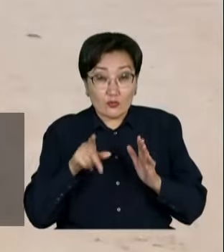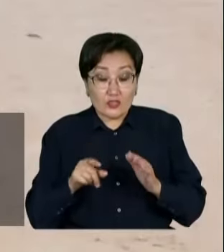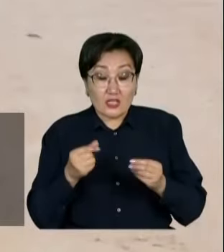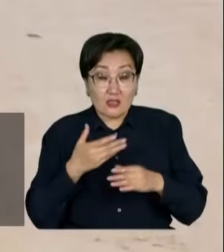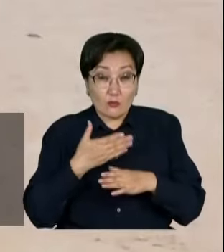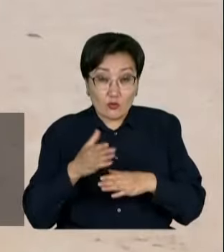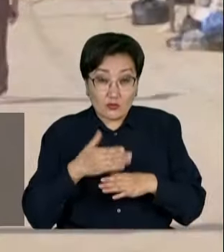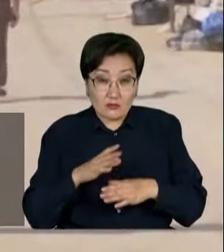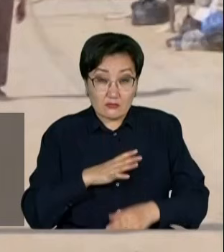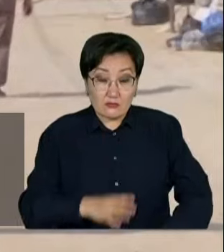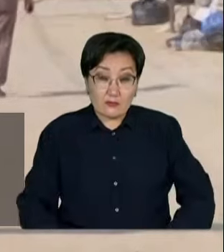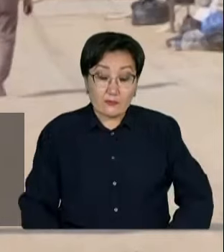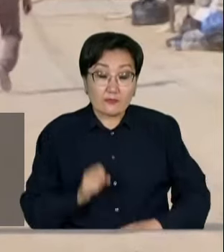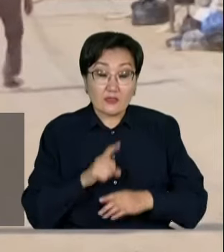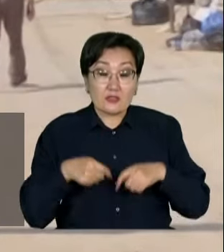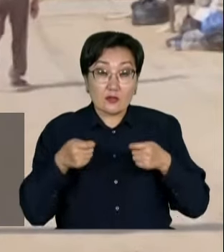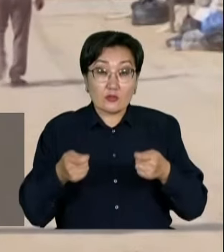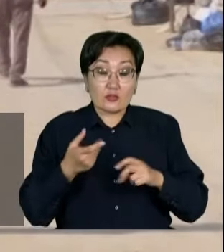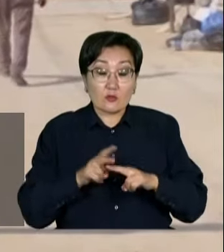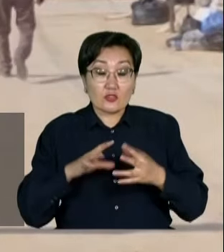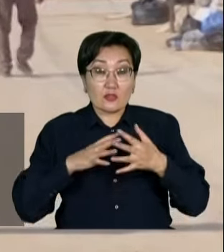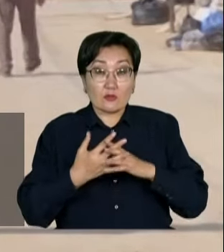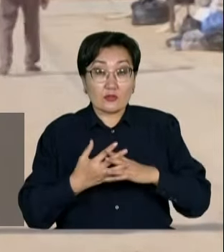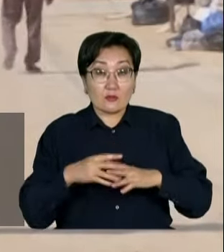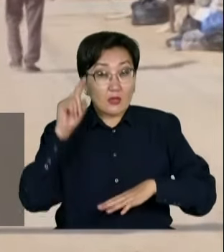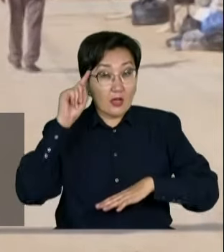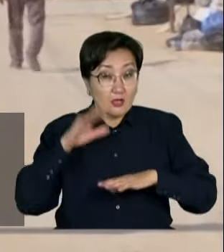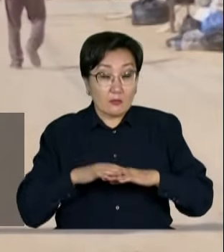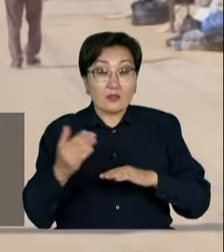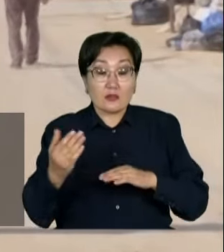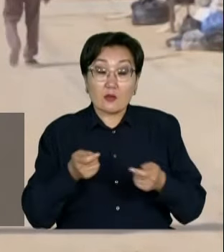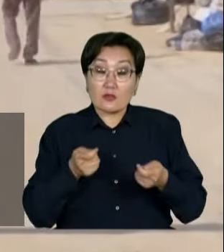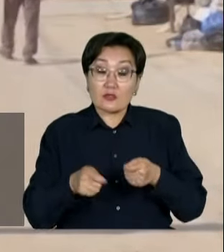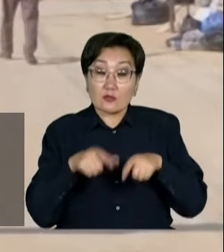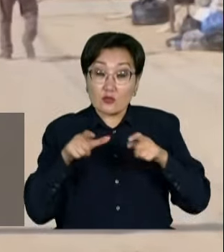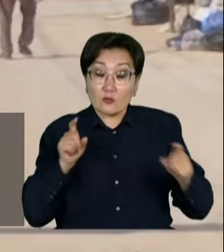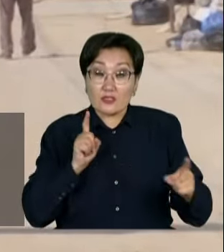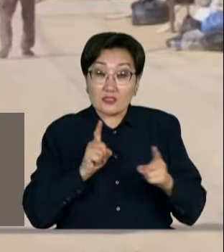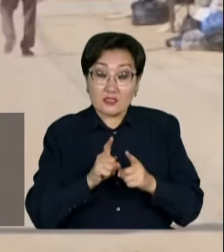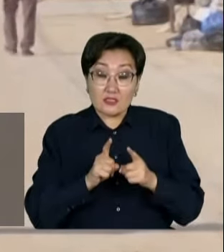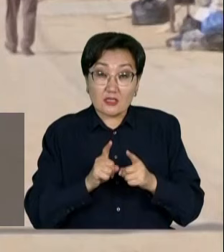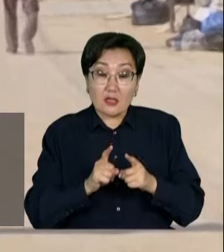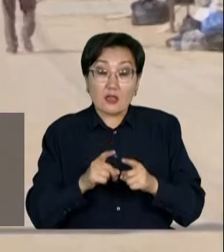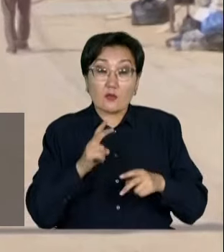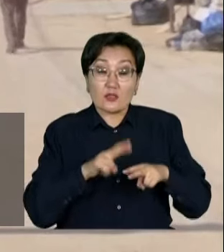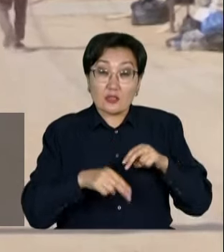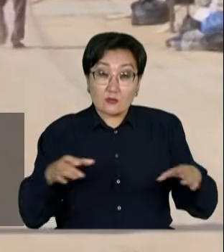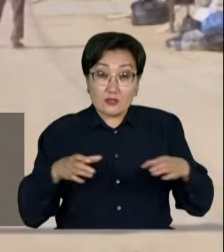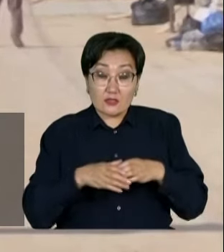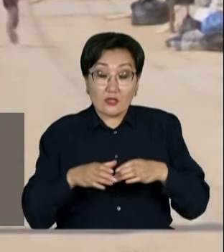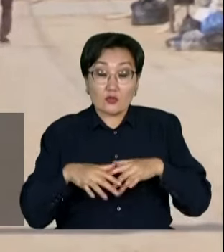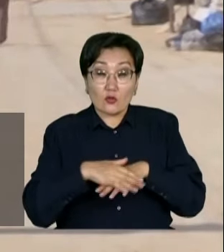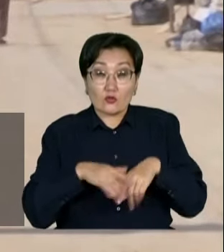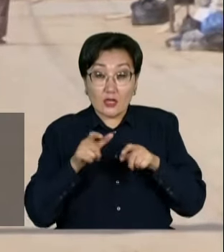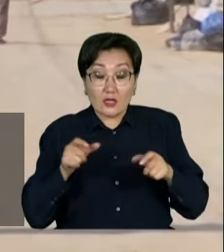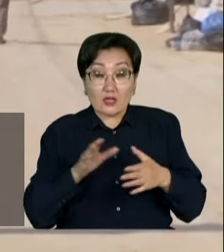қаржы бөлінген. Тапсырыс беруші ретінде осы ауылдық округтің әкімі ретінде тұрғындармен кездесіп, екі мердігер мекемеменен тұрғындардың арасында